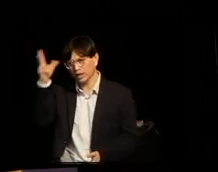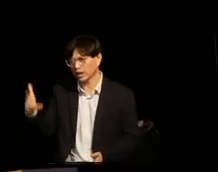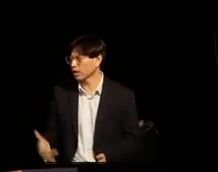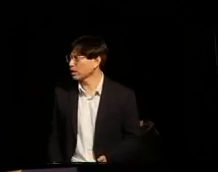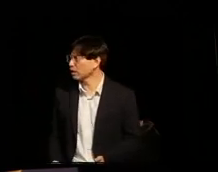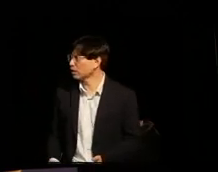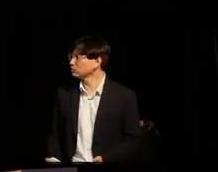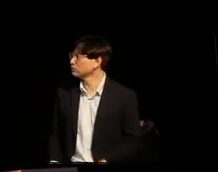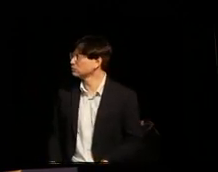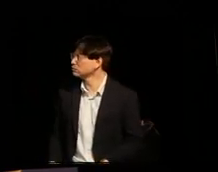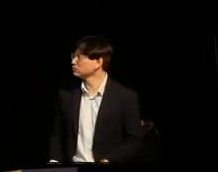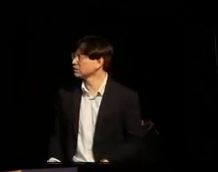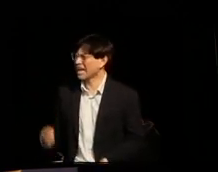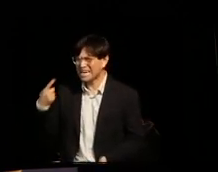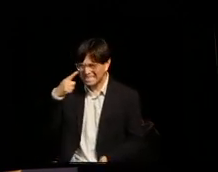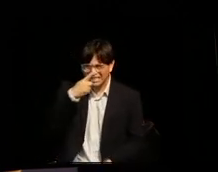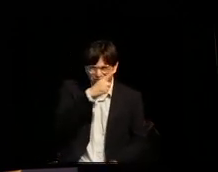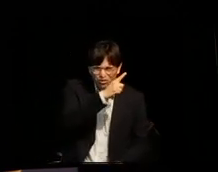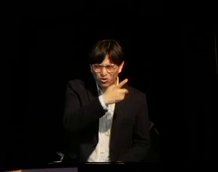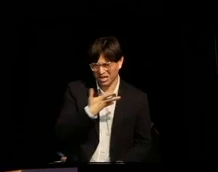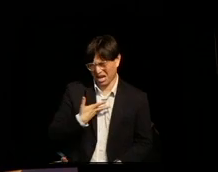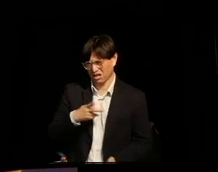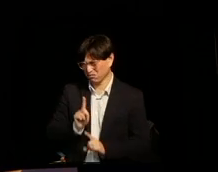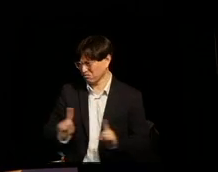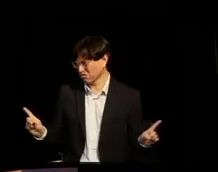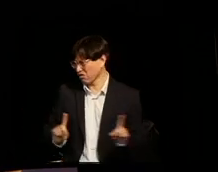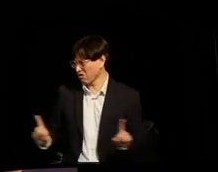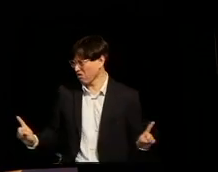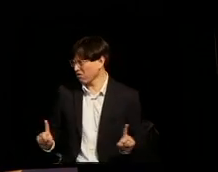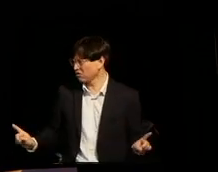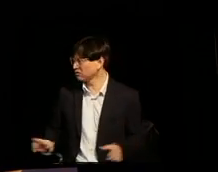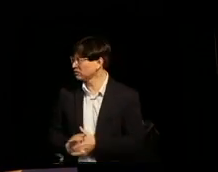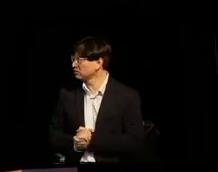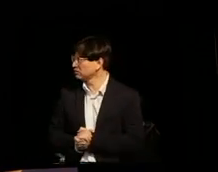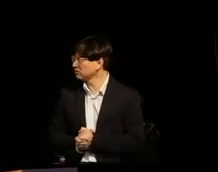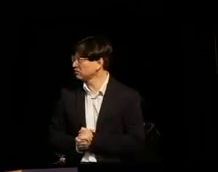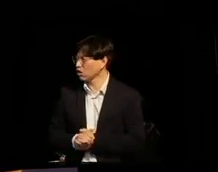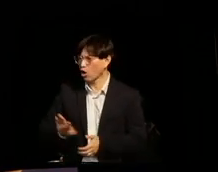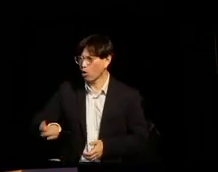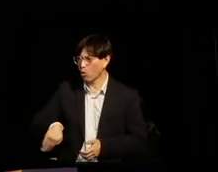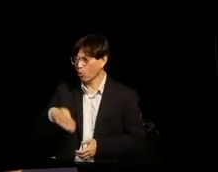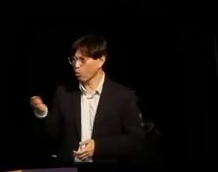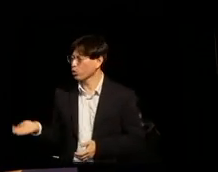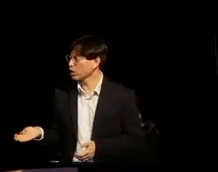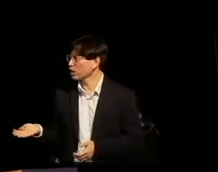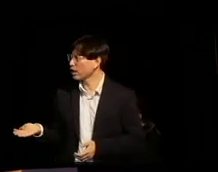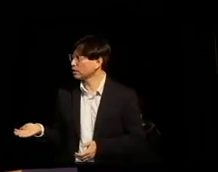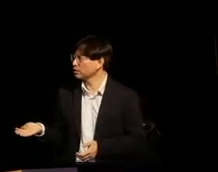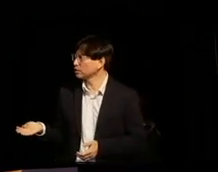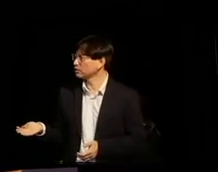ha una una difficoltà No un altro principio che